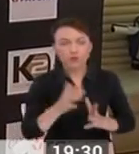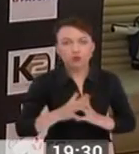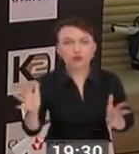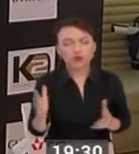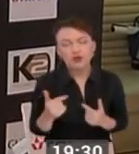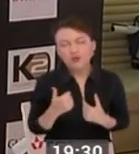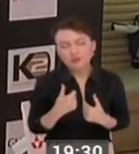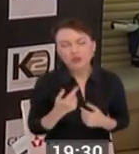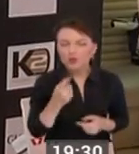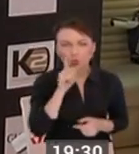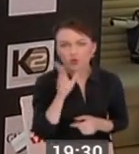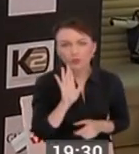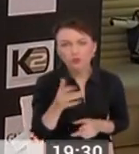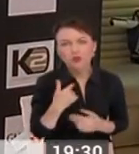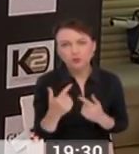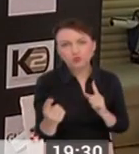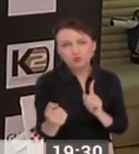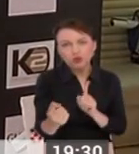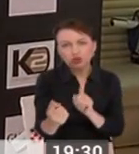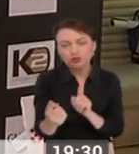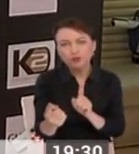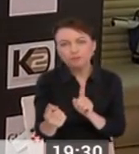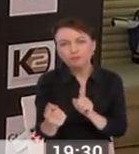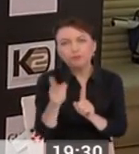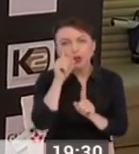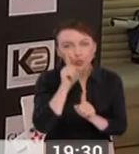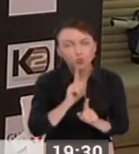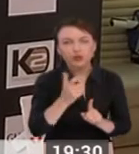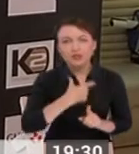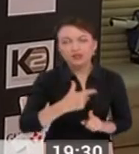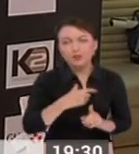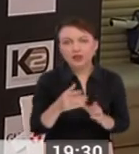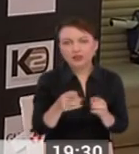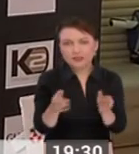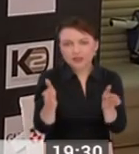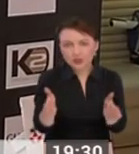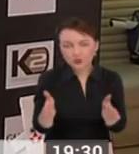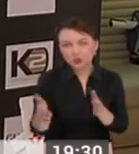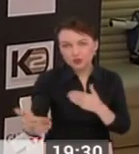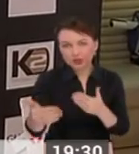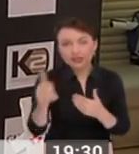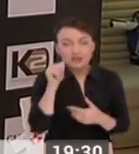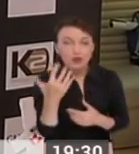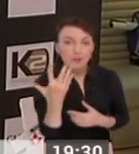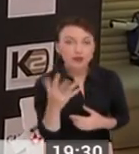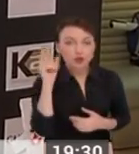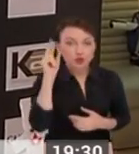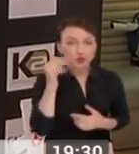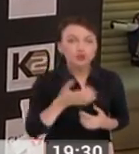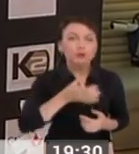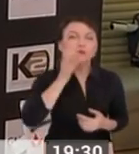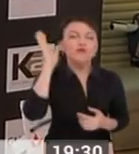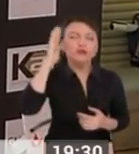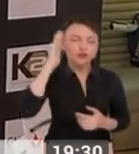Мне, конечно, будет неудобно, я буду сближаться на удобную для себя дистанцию. Ну, посмотрим, завтра 5 число, сейчас попьем